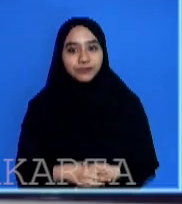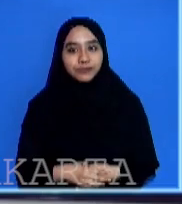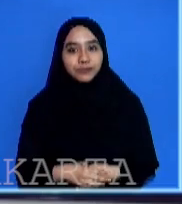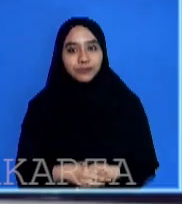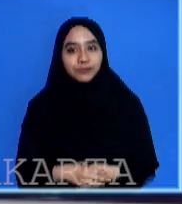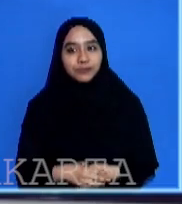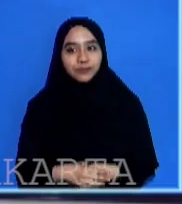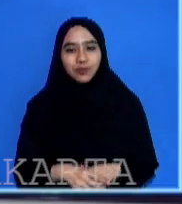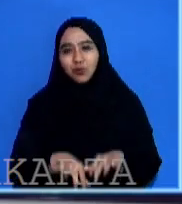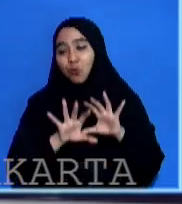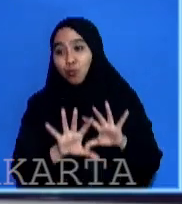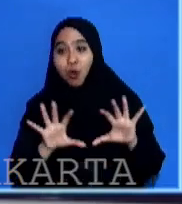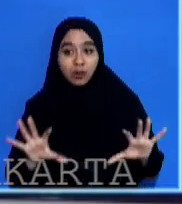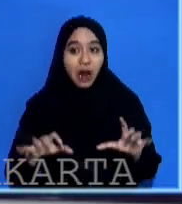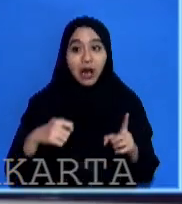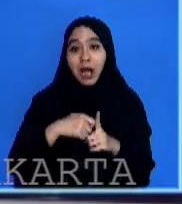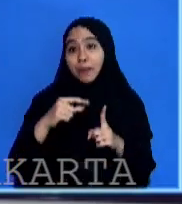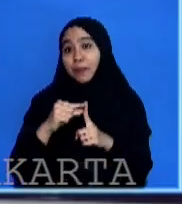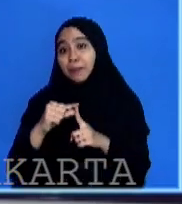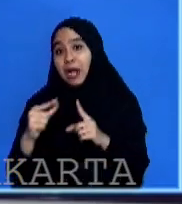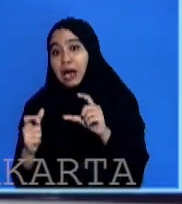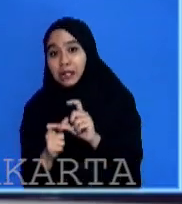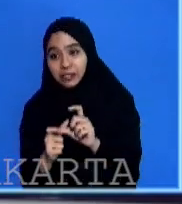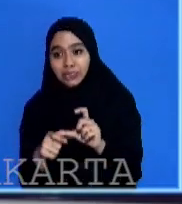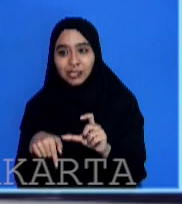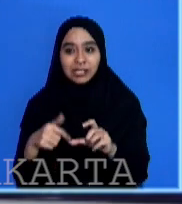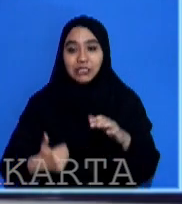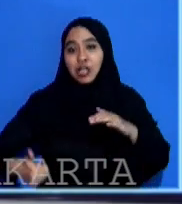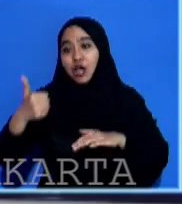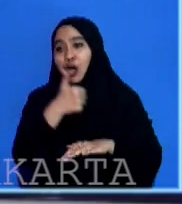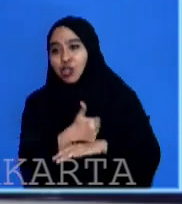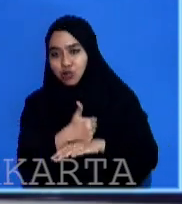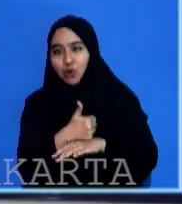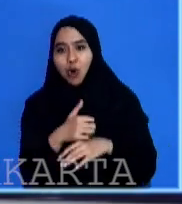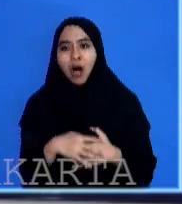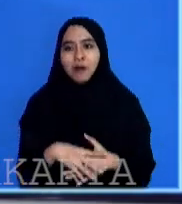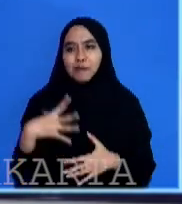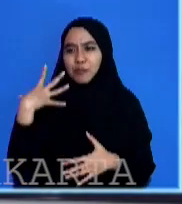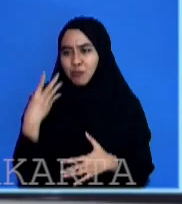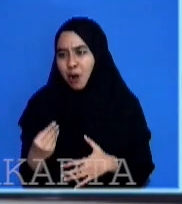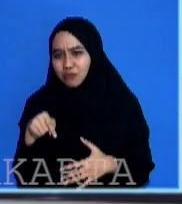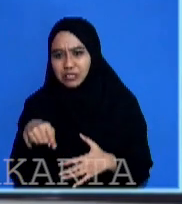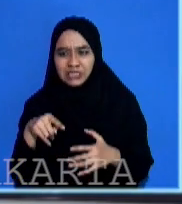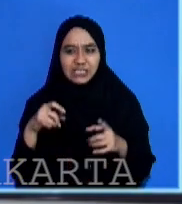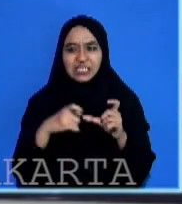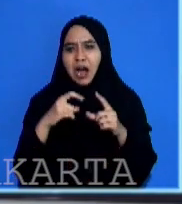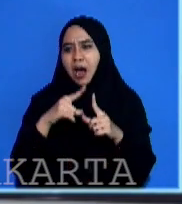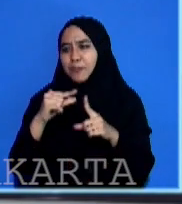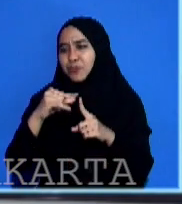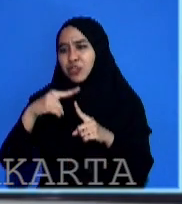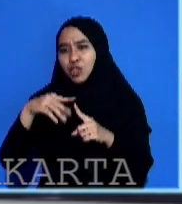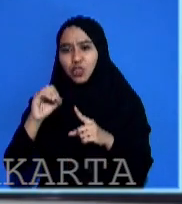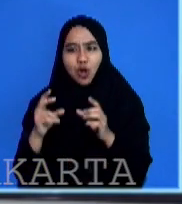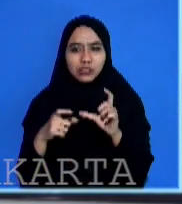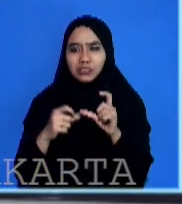ribuan petugas kelompok penyelenggara pemungutan suara atau KPPS kapanewon saptosari Gunung Kidul akan mendapat materi bimbingan